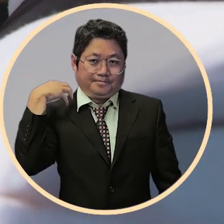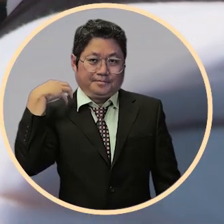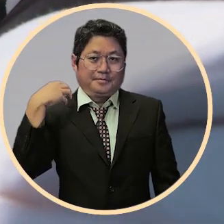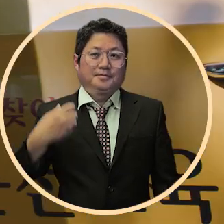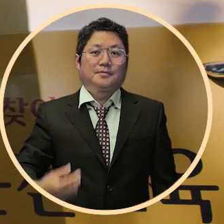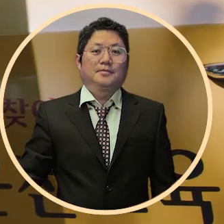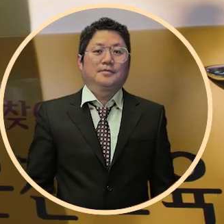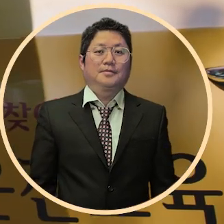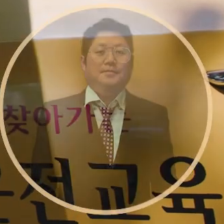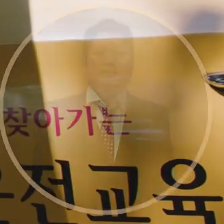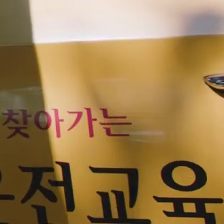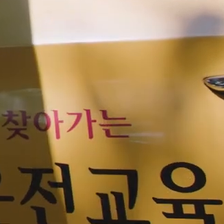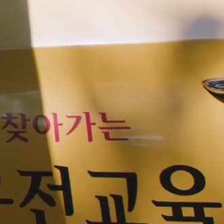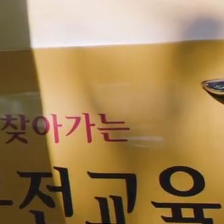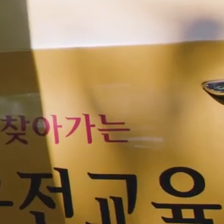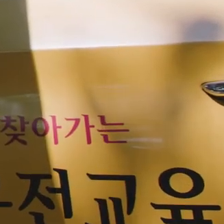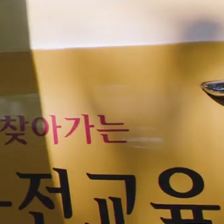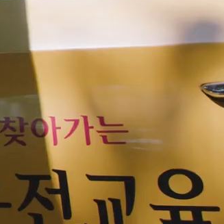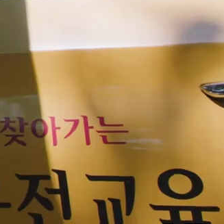역할을 다하고 있습니다.